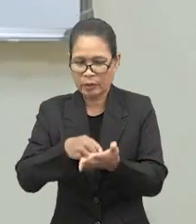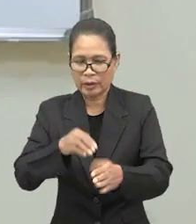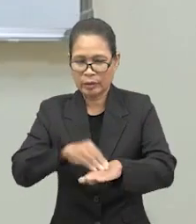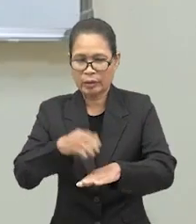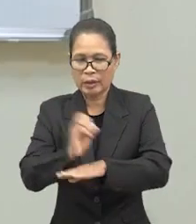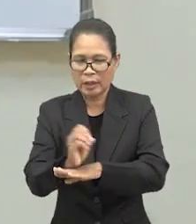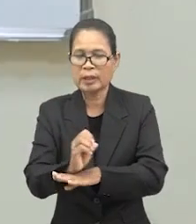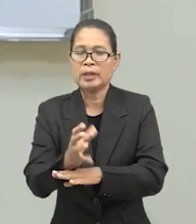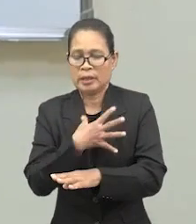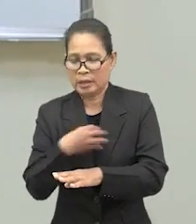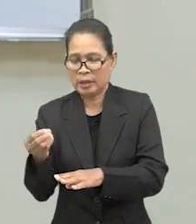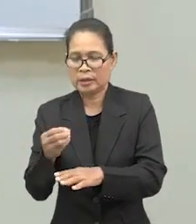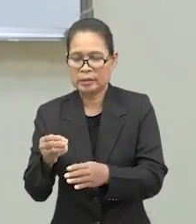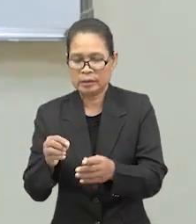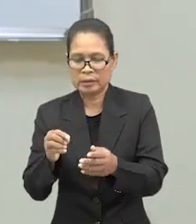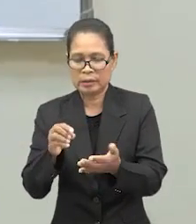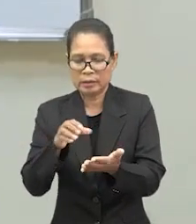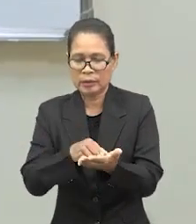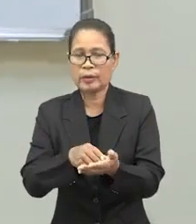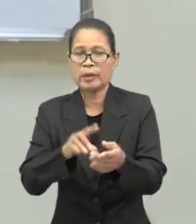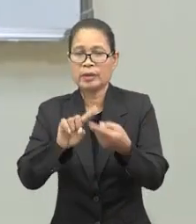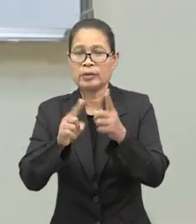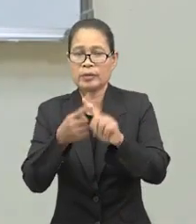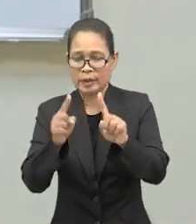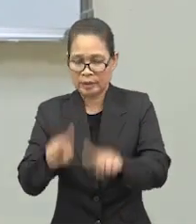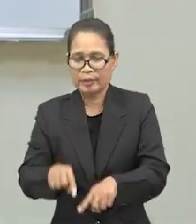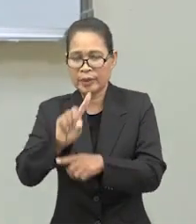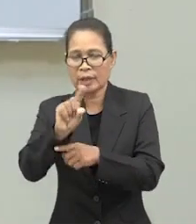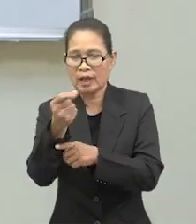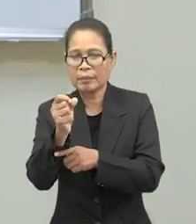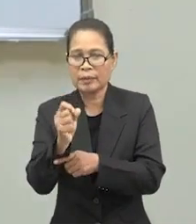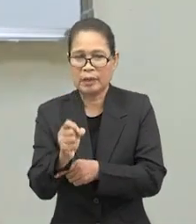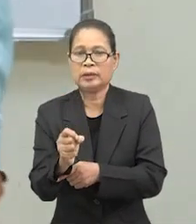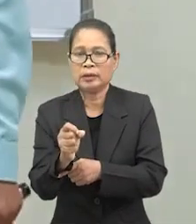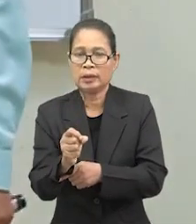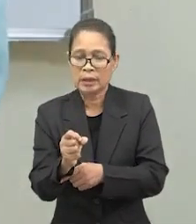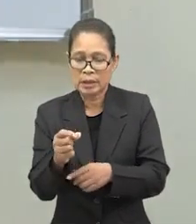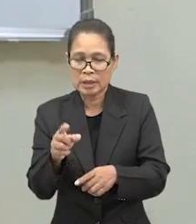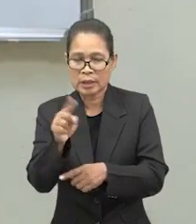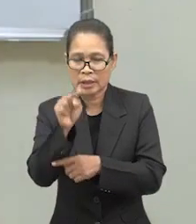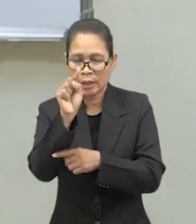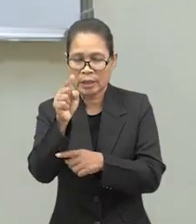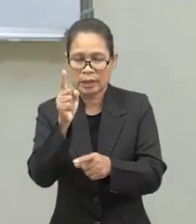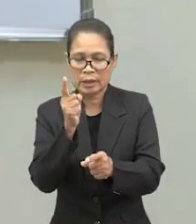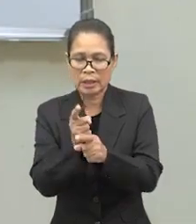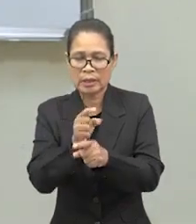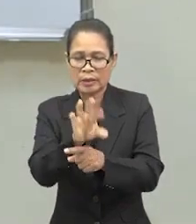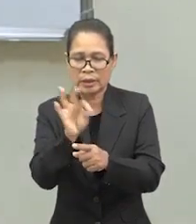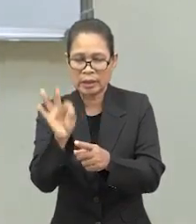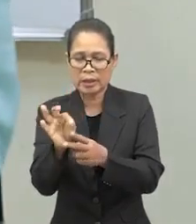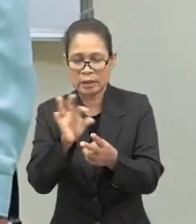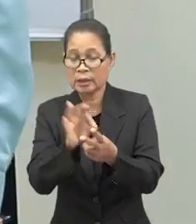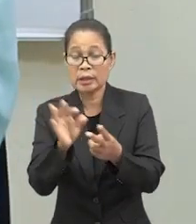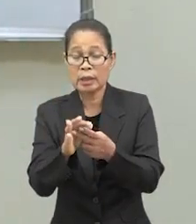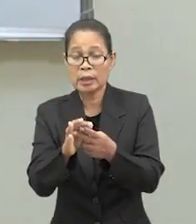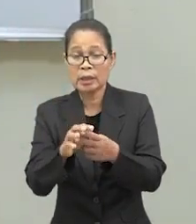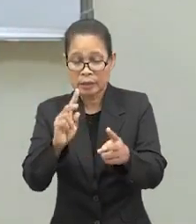chầm nuốn cột thong miên chia chầm nuốn tu sụp hiệp hiệp đọc thong chẳng ạ ta con trâu chơ rơ tu ong